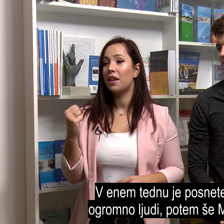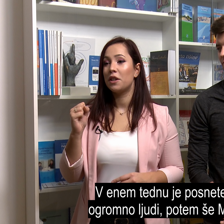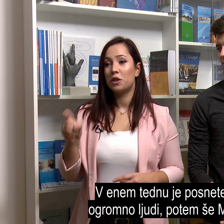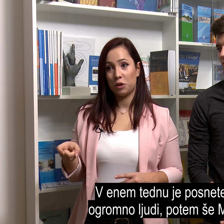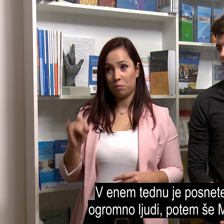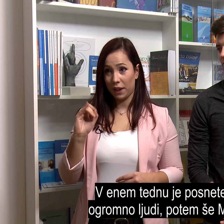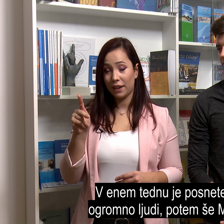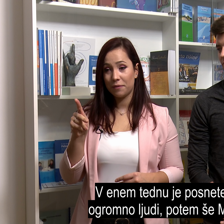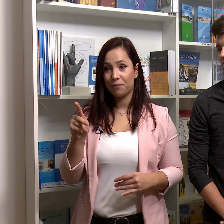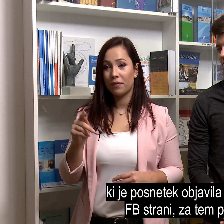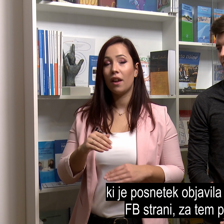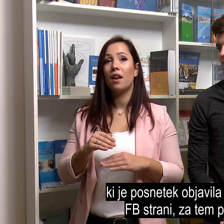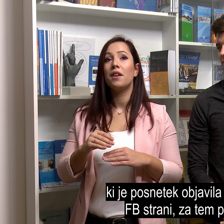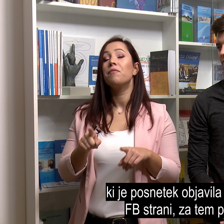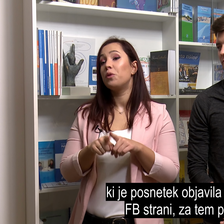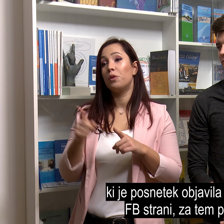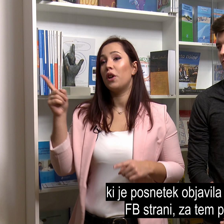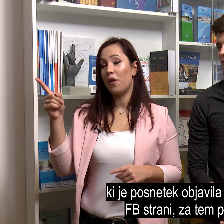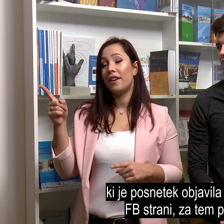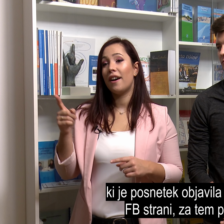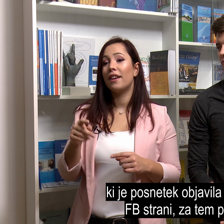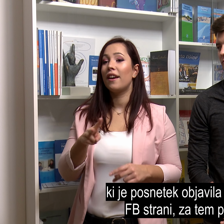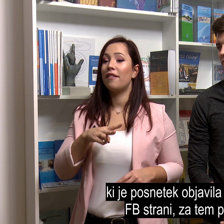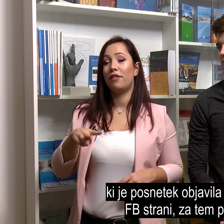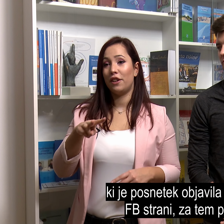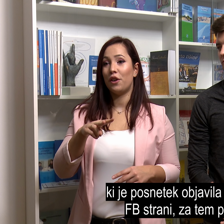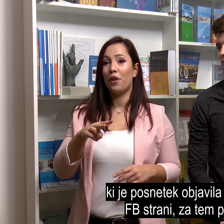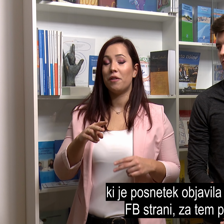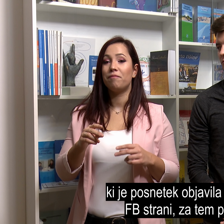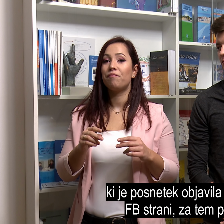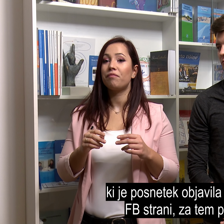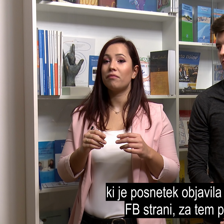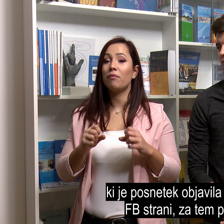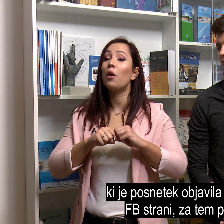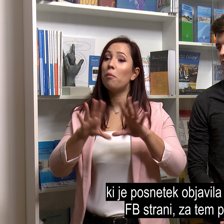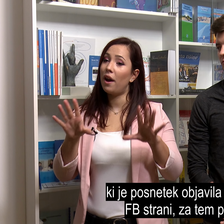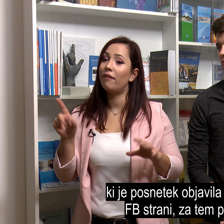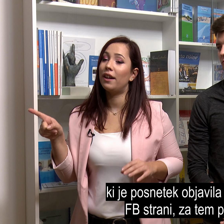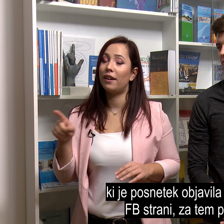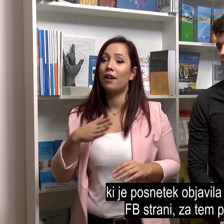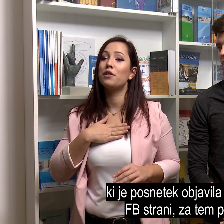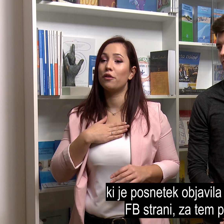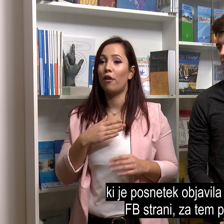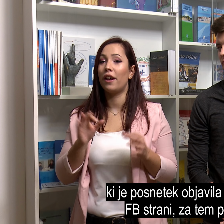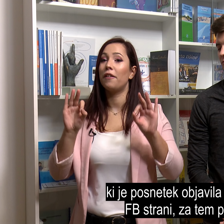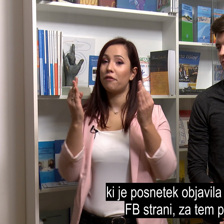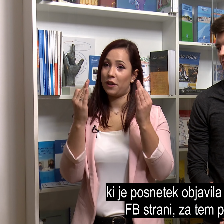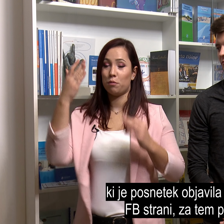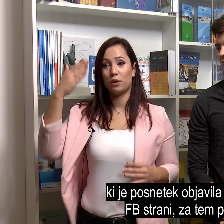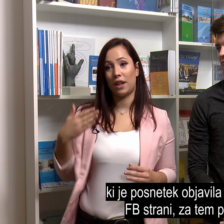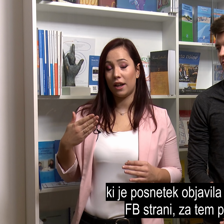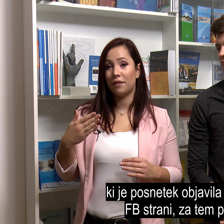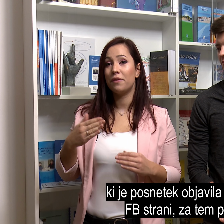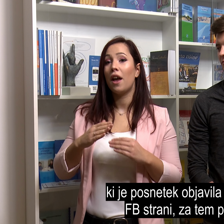Špik. Tudi ona je video objavila na svoji